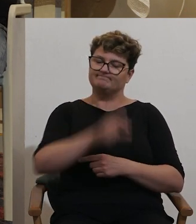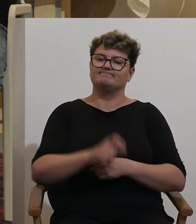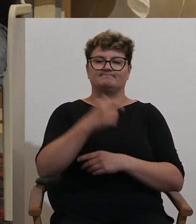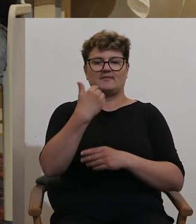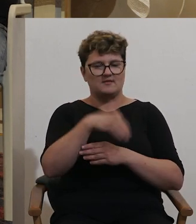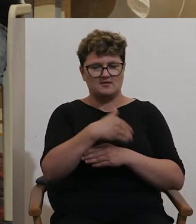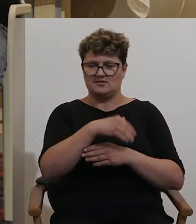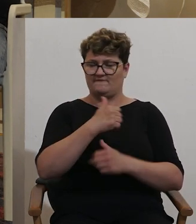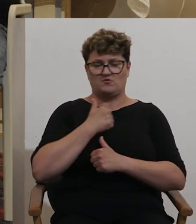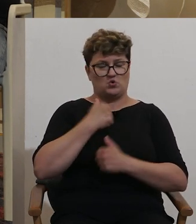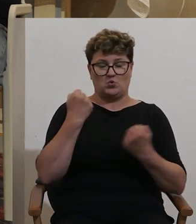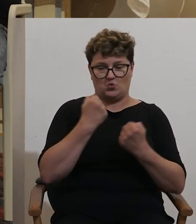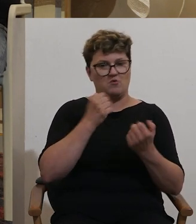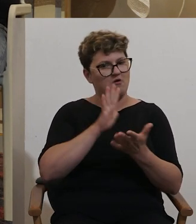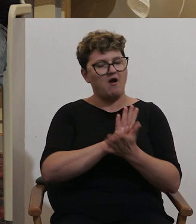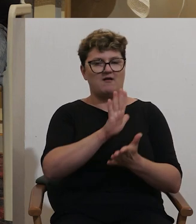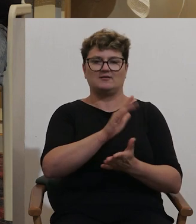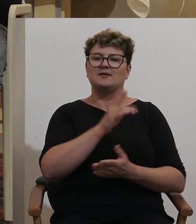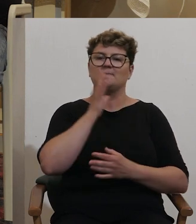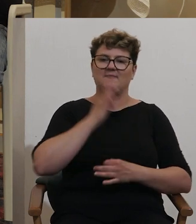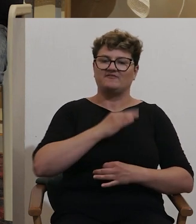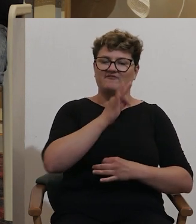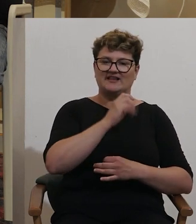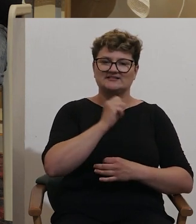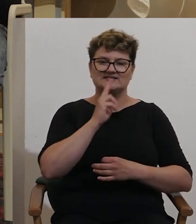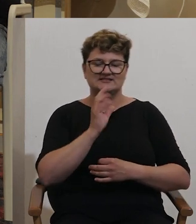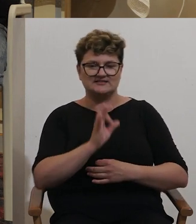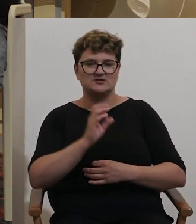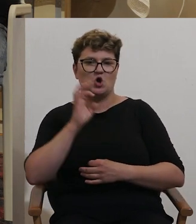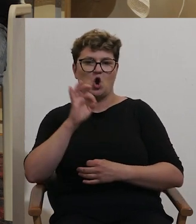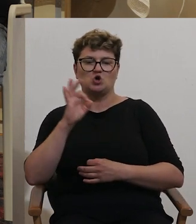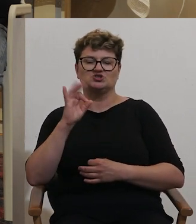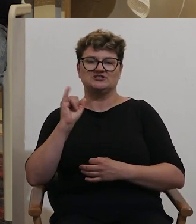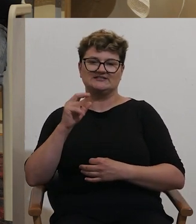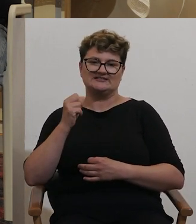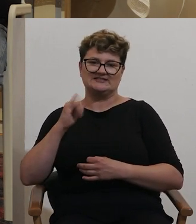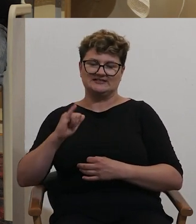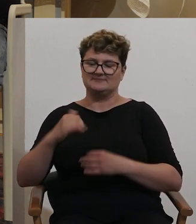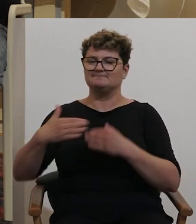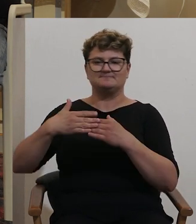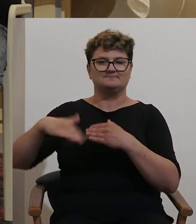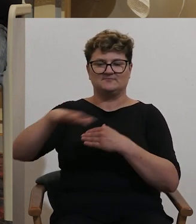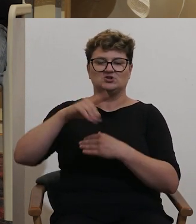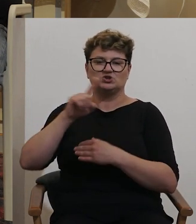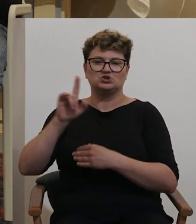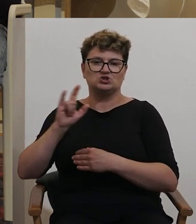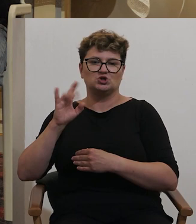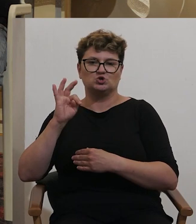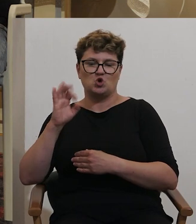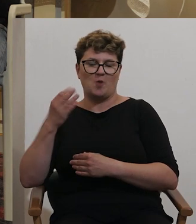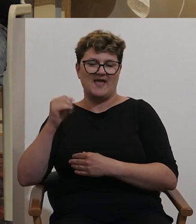bardzo charakterystycznego, pana Feliksa Osińskiego, rodem spod Żytomierza, który brał